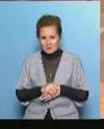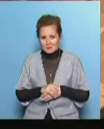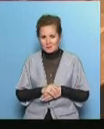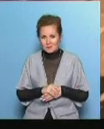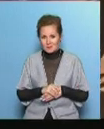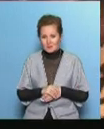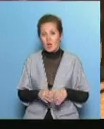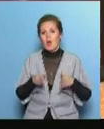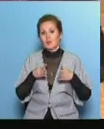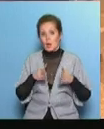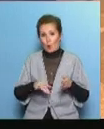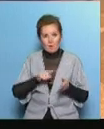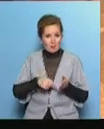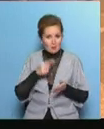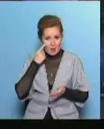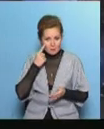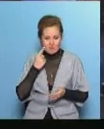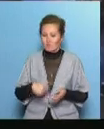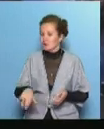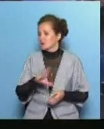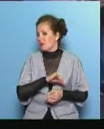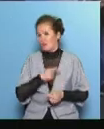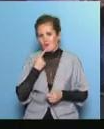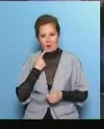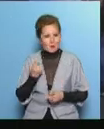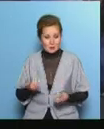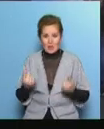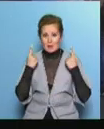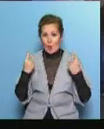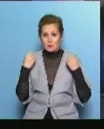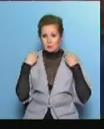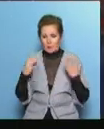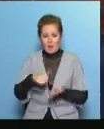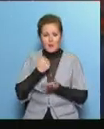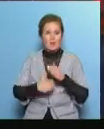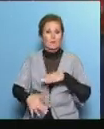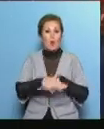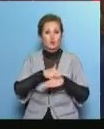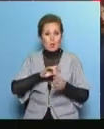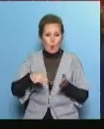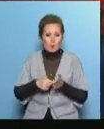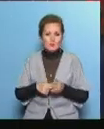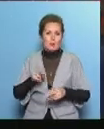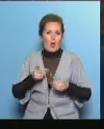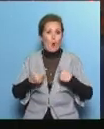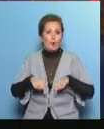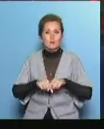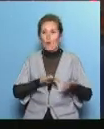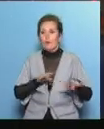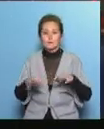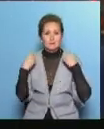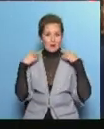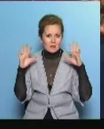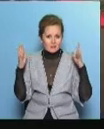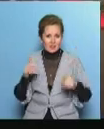О дорогах в Глазове в эти дни говорят все. Здесь даже грандиозный праздник на главной площади города устроили, отмечая завершение стройки